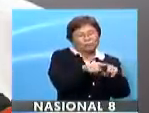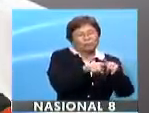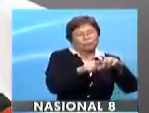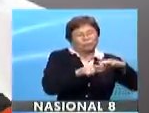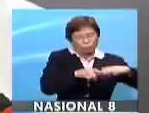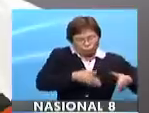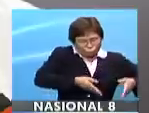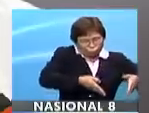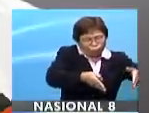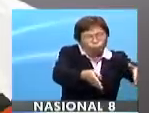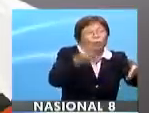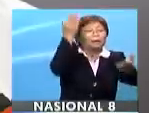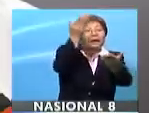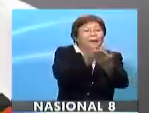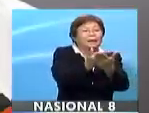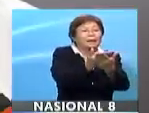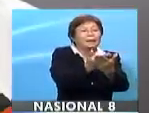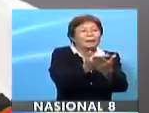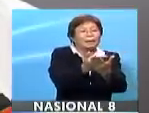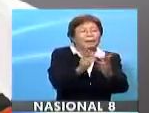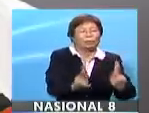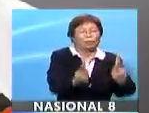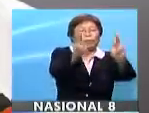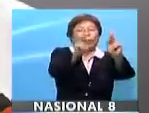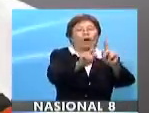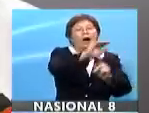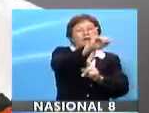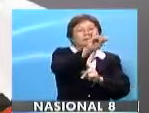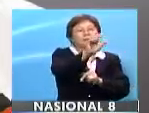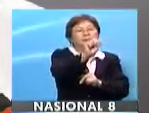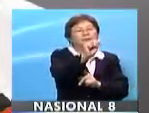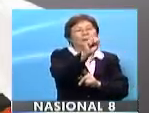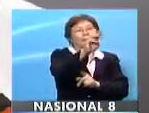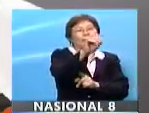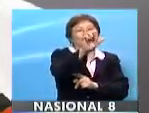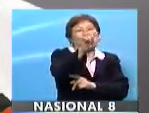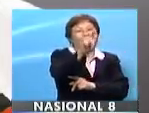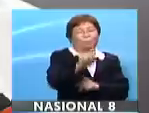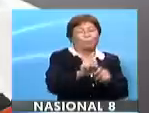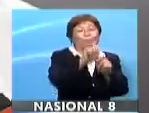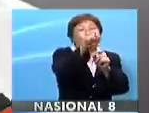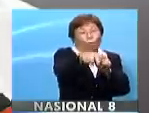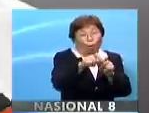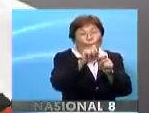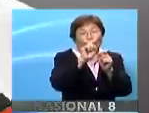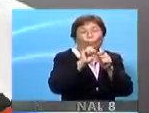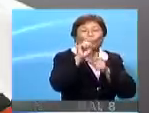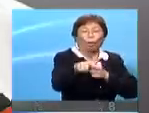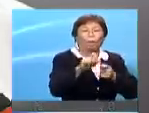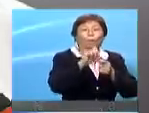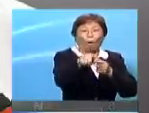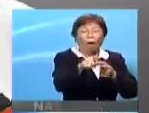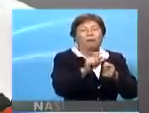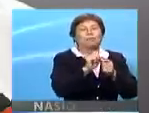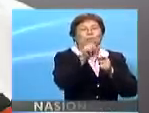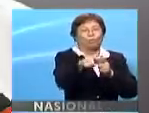terowong Muasim sehinggalah kepada kompleks Jamarat. dan difahamkan mengikut laporan